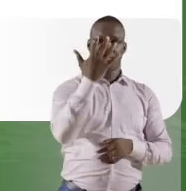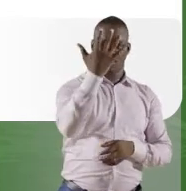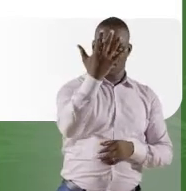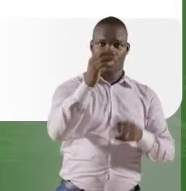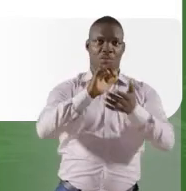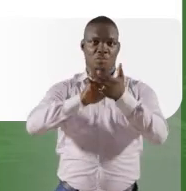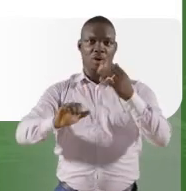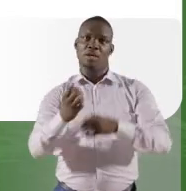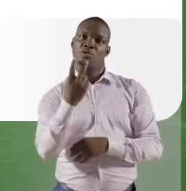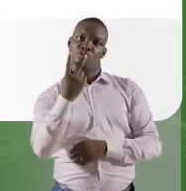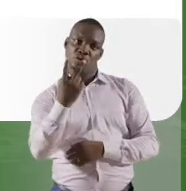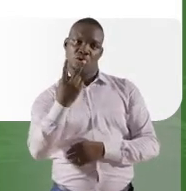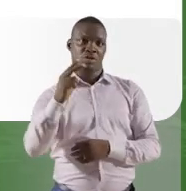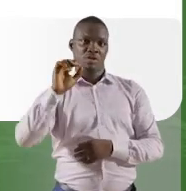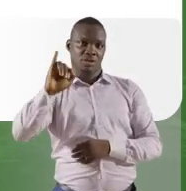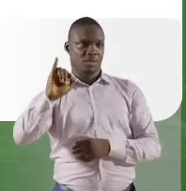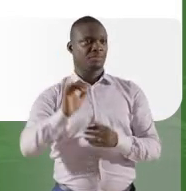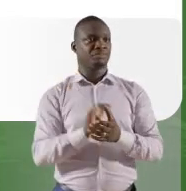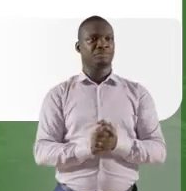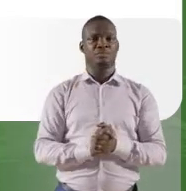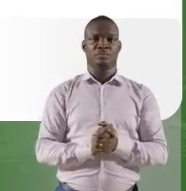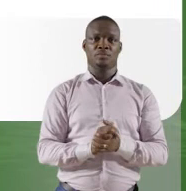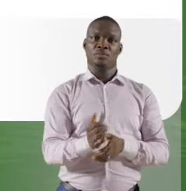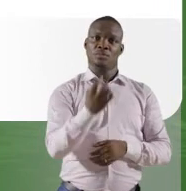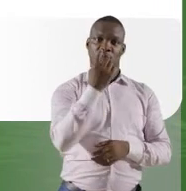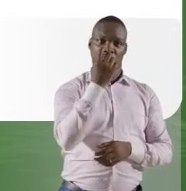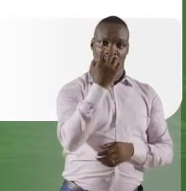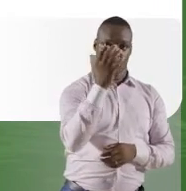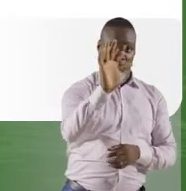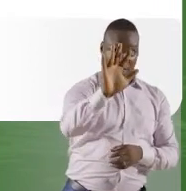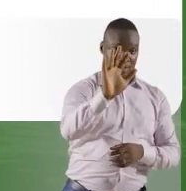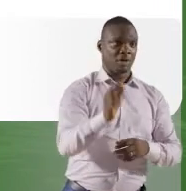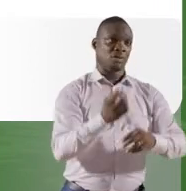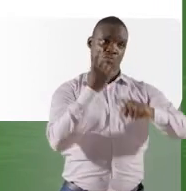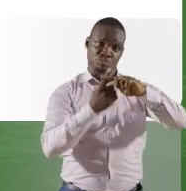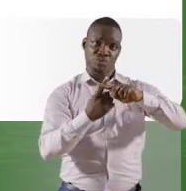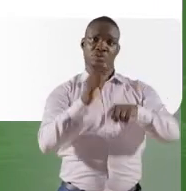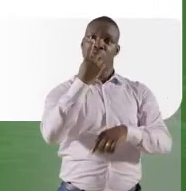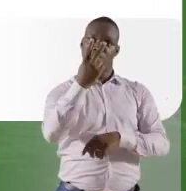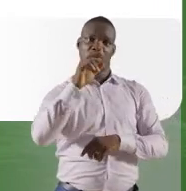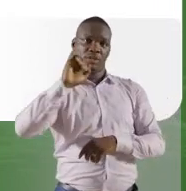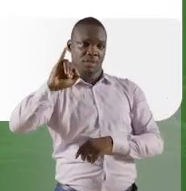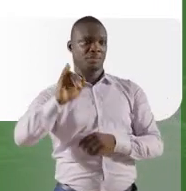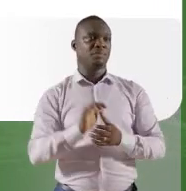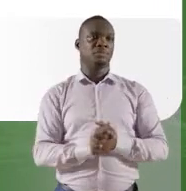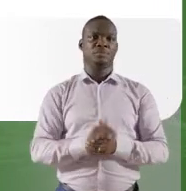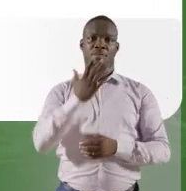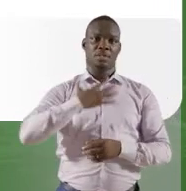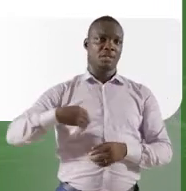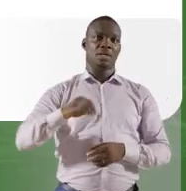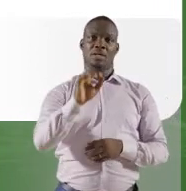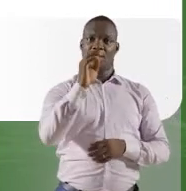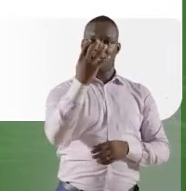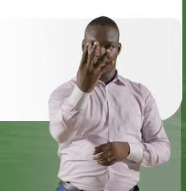5 moins 2I, 5 plus 2I et